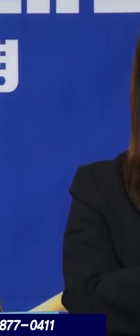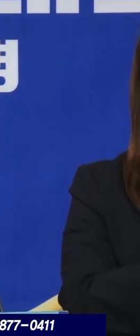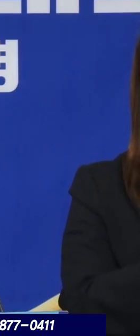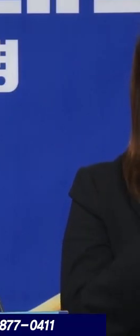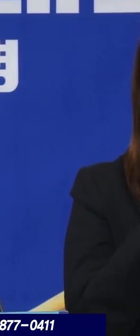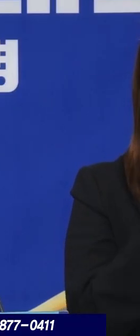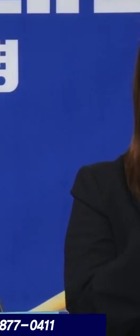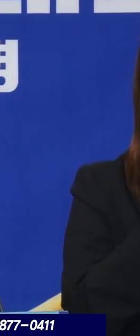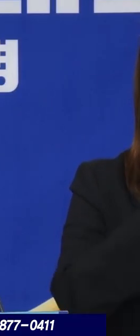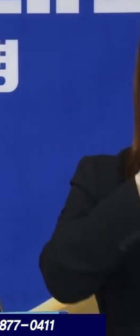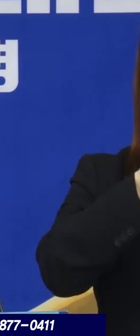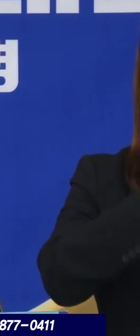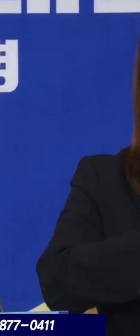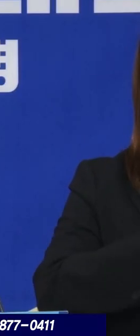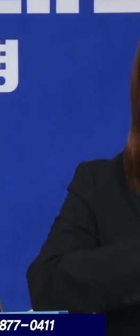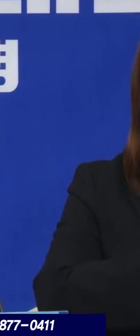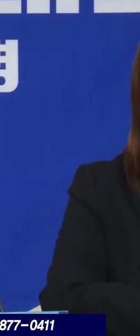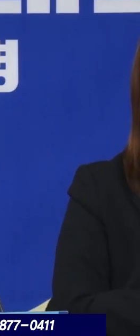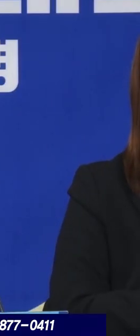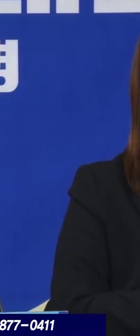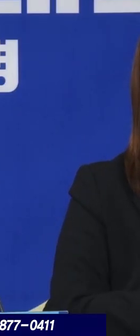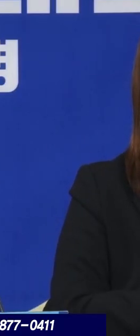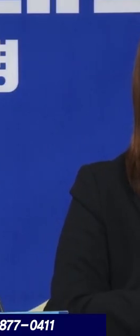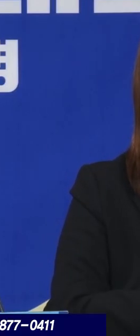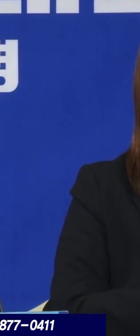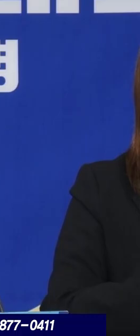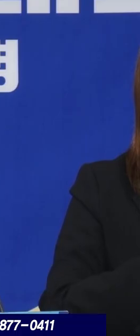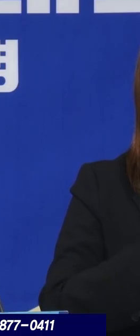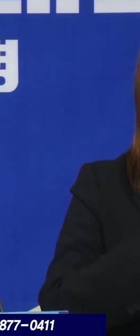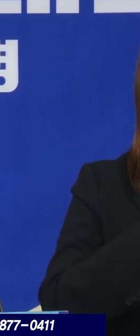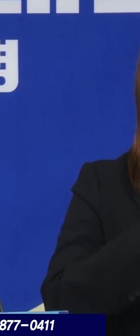관훈토론에서 본인이 총장 재임 시에